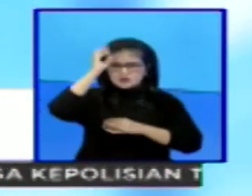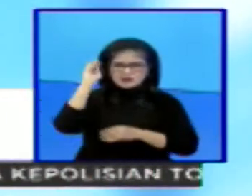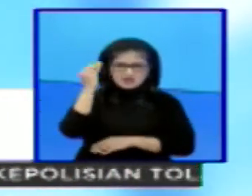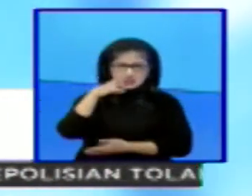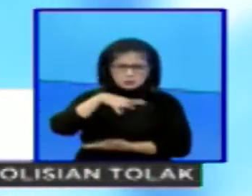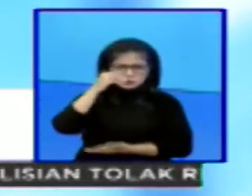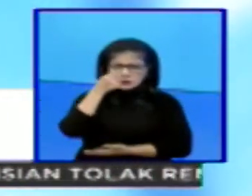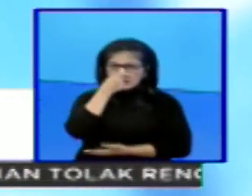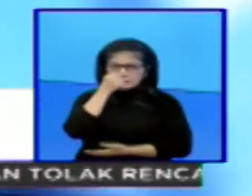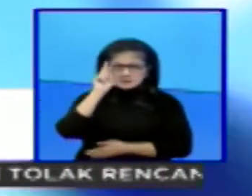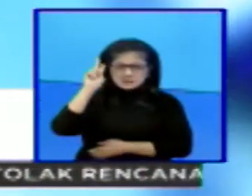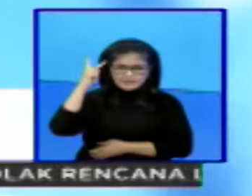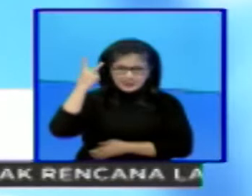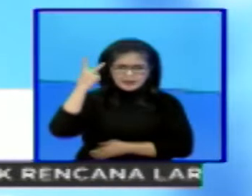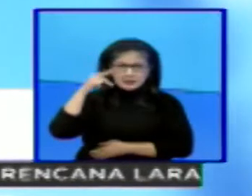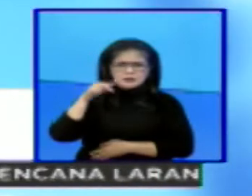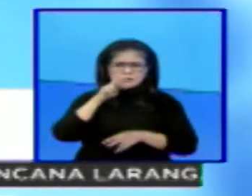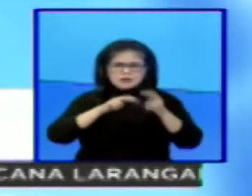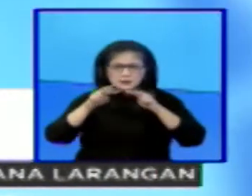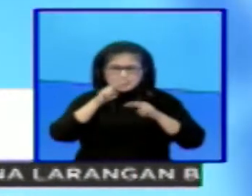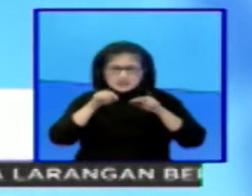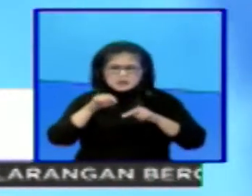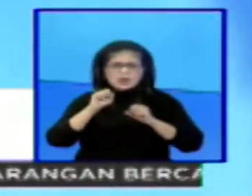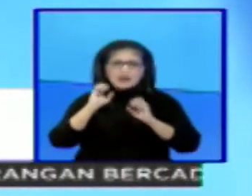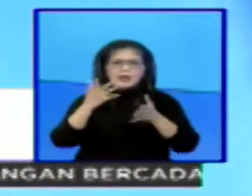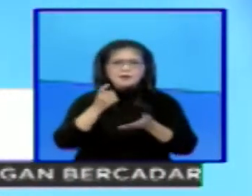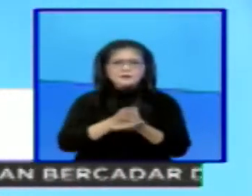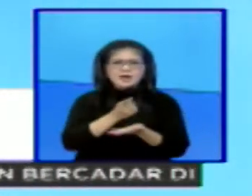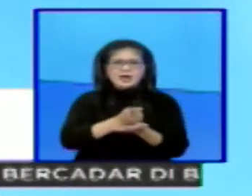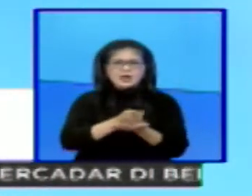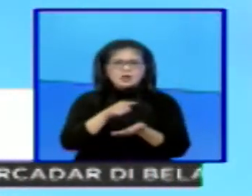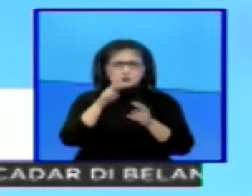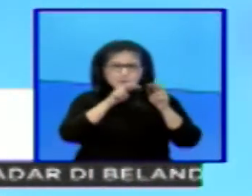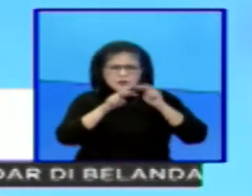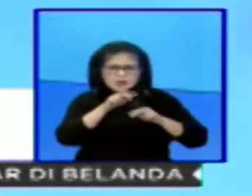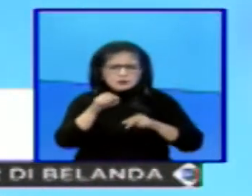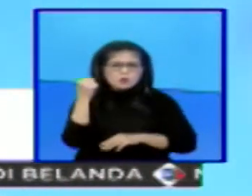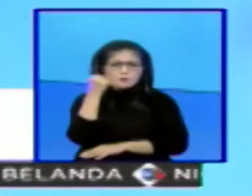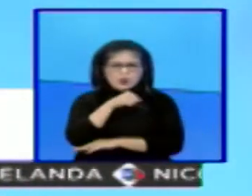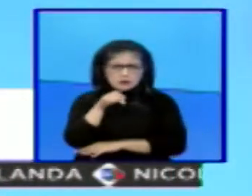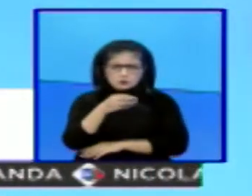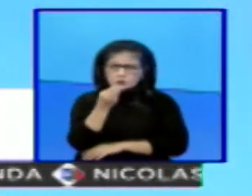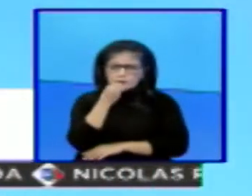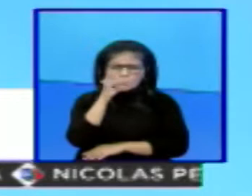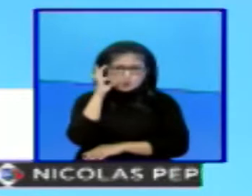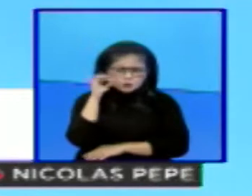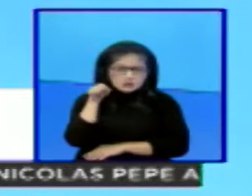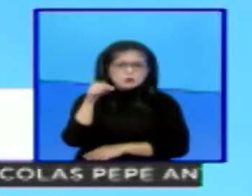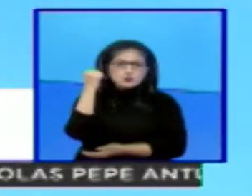kemarin. Setelah melakukan pemeriksaan dan gelar perkara, penyidik akhirnya menetapkan pelaku pemakan kucing sebagai